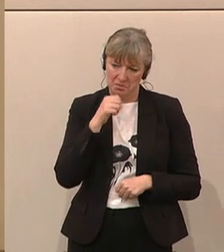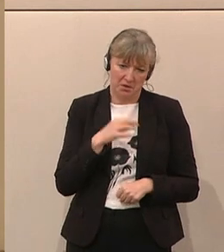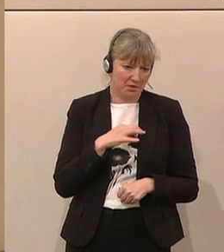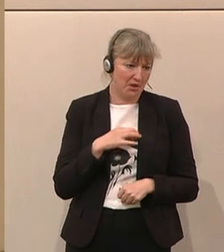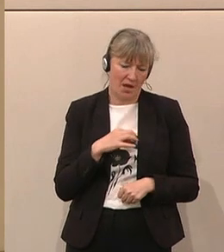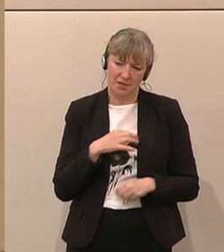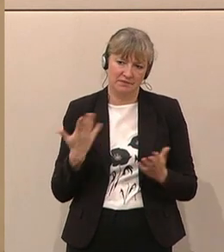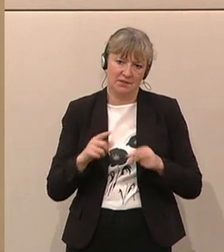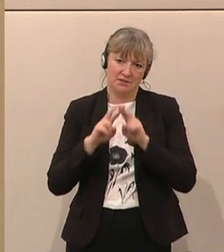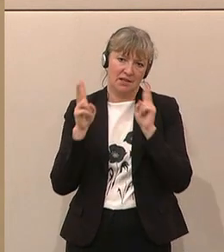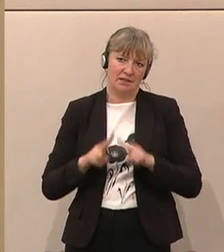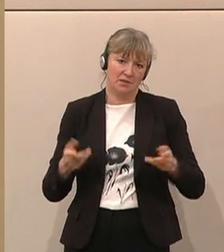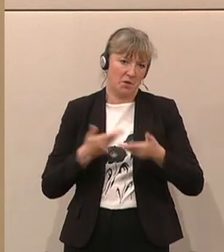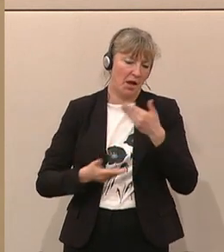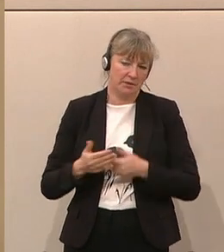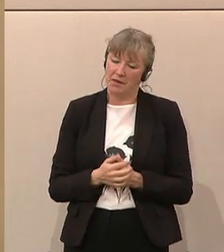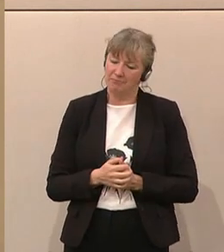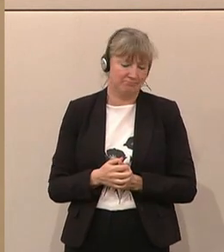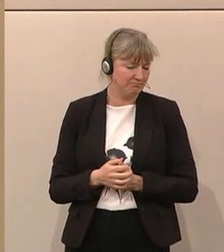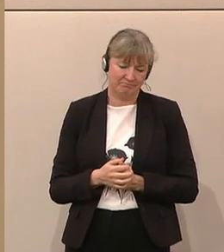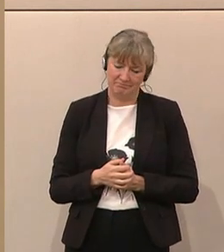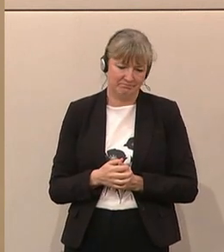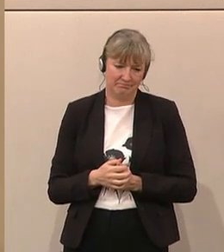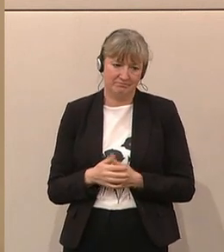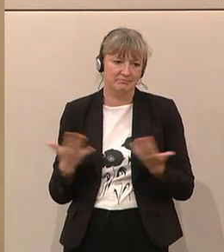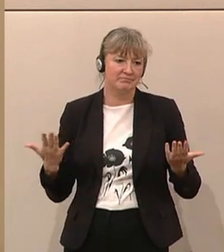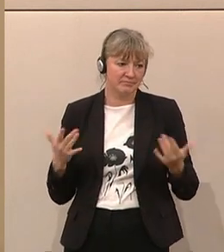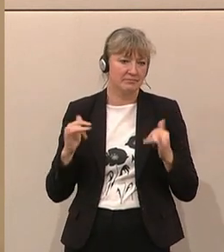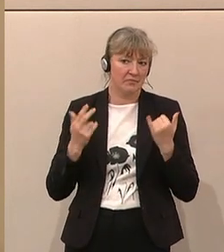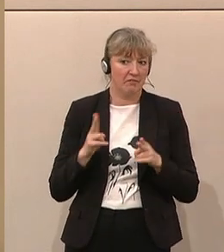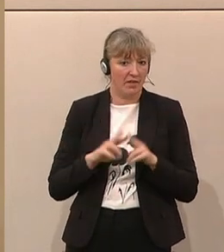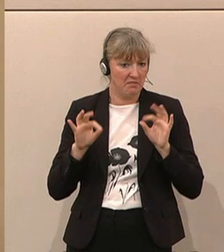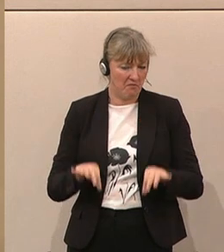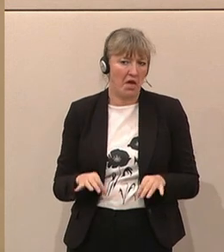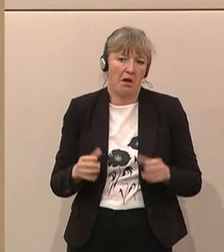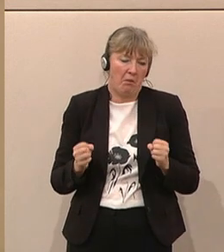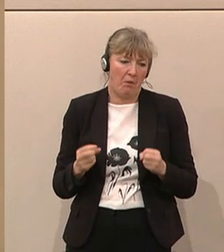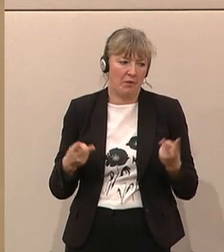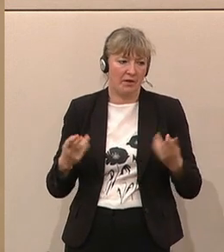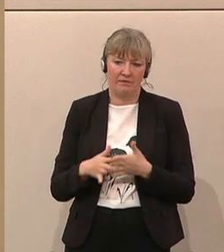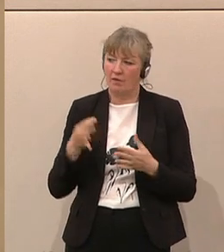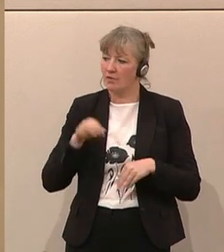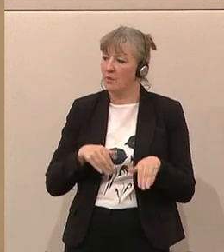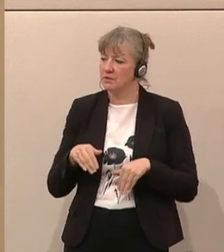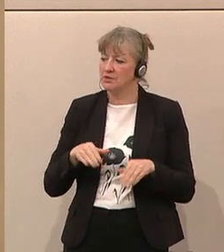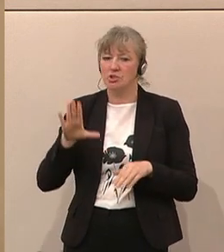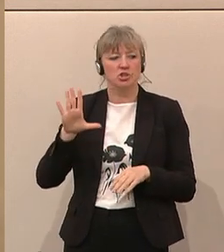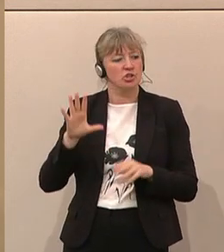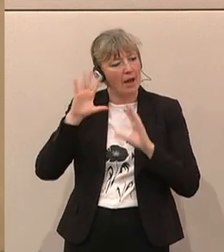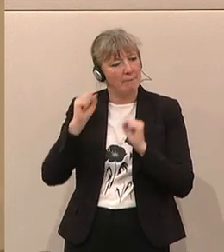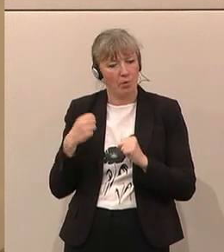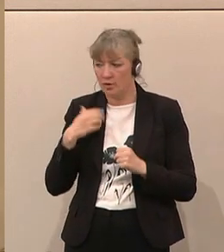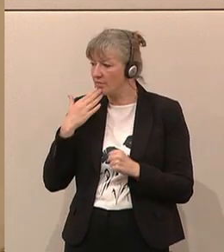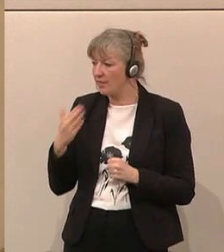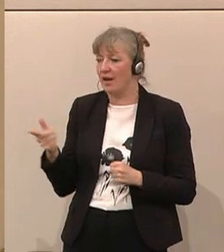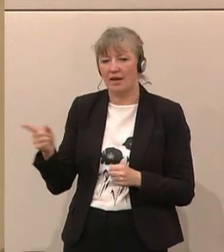nicht vor internationalem Handel. Nein, im Gegenteil, sofern er fair bleibt. Und Frau Ministerin Schramböck, ich möchte mich bei Ihnen bedanken,